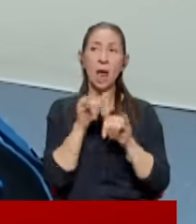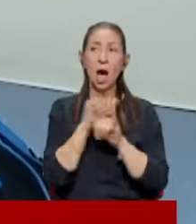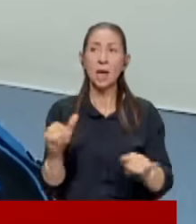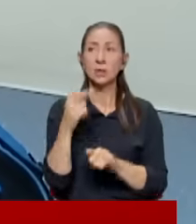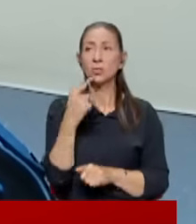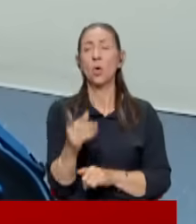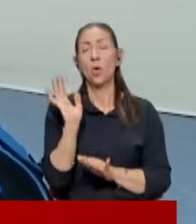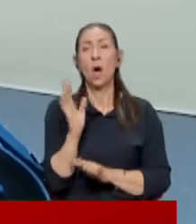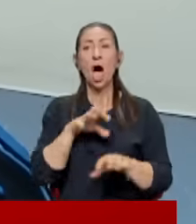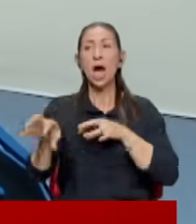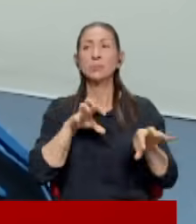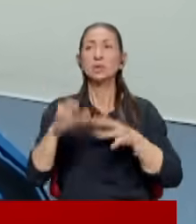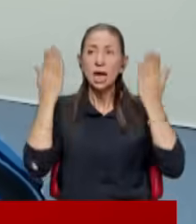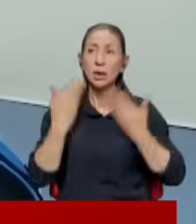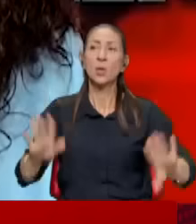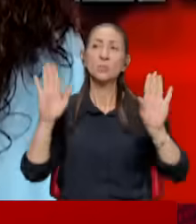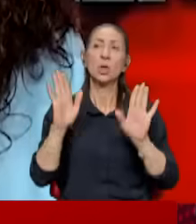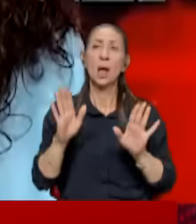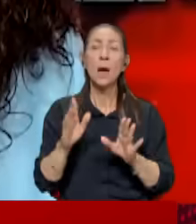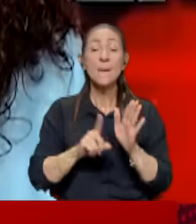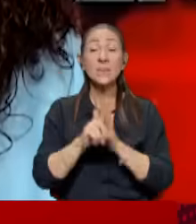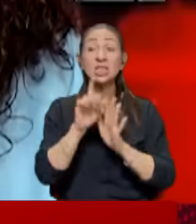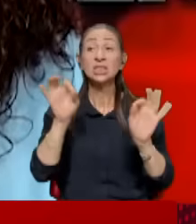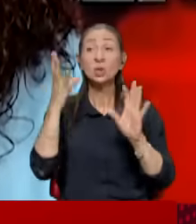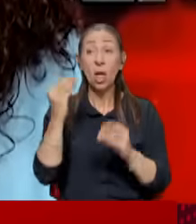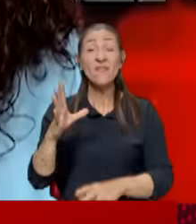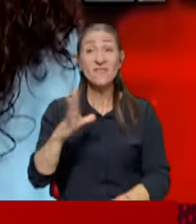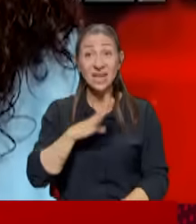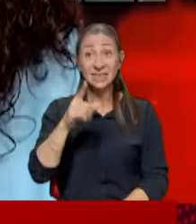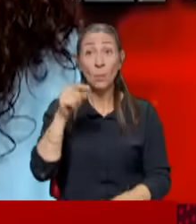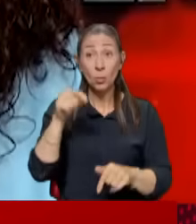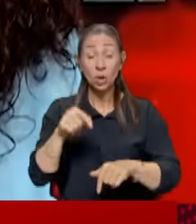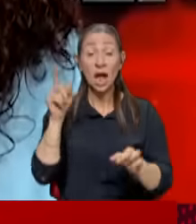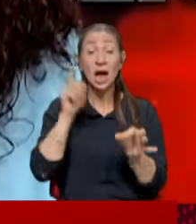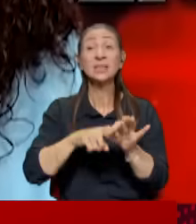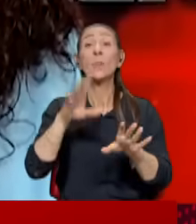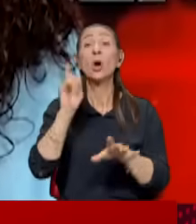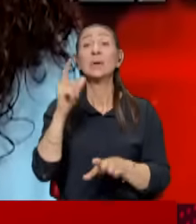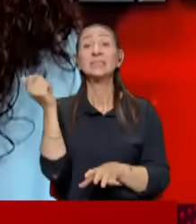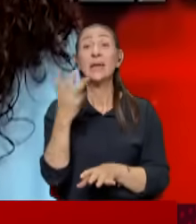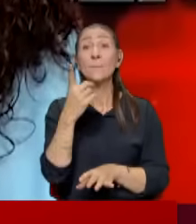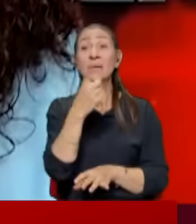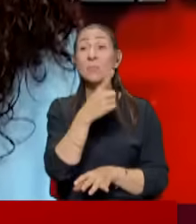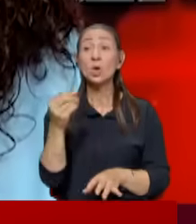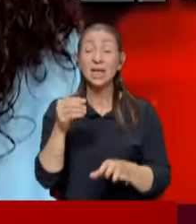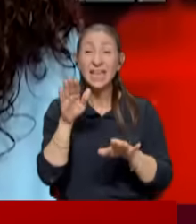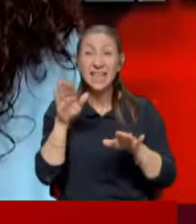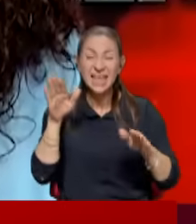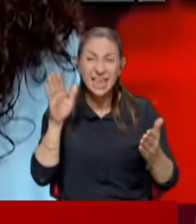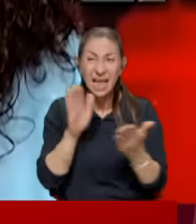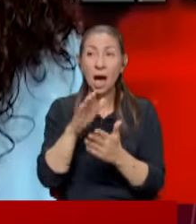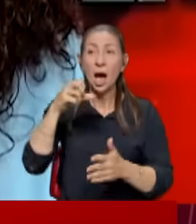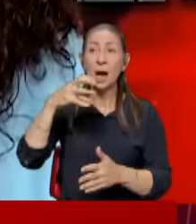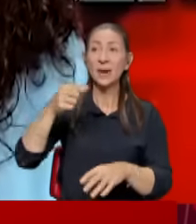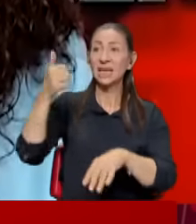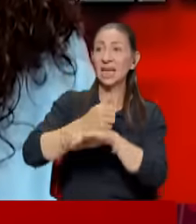öğretmendir diyorlar. Ayrımcılığı kabul etmiyorlar. Başarısız olanlar varsa bugün atanmayan öğretmen sayısını 1 milyona yaklaştıran